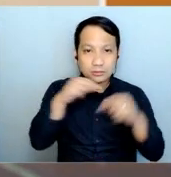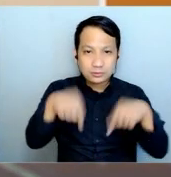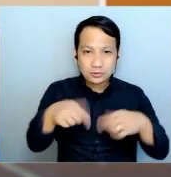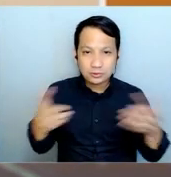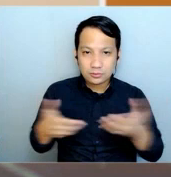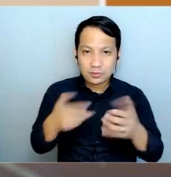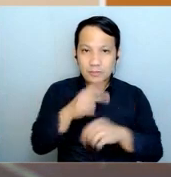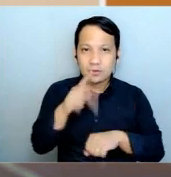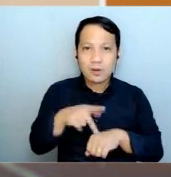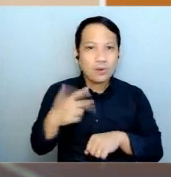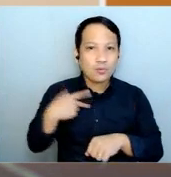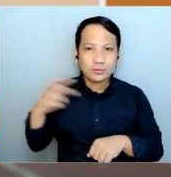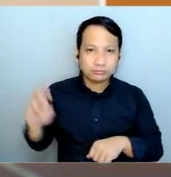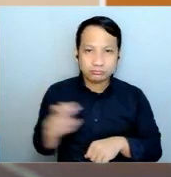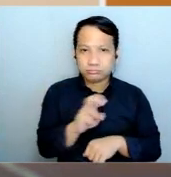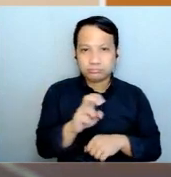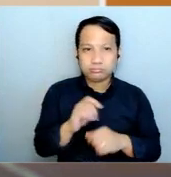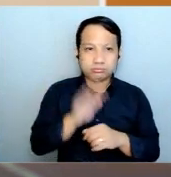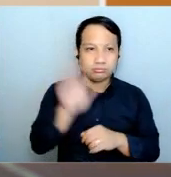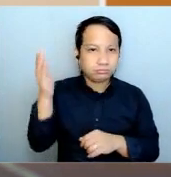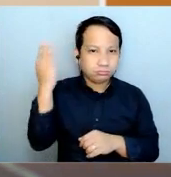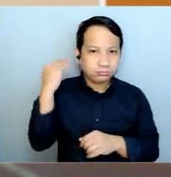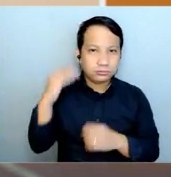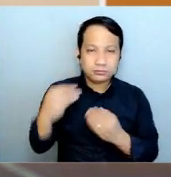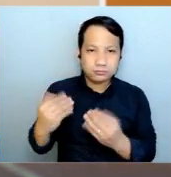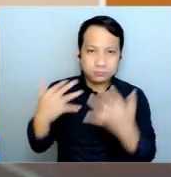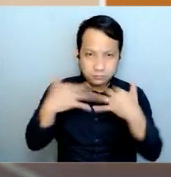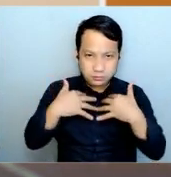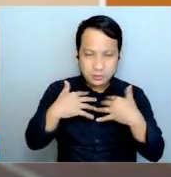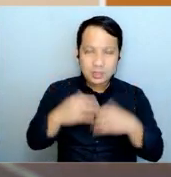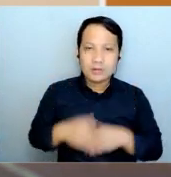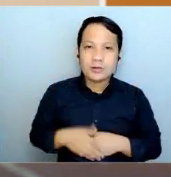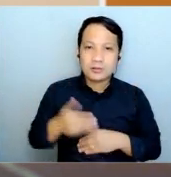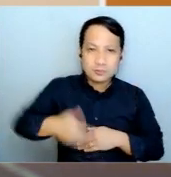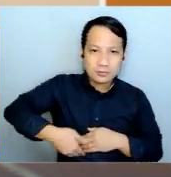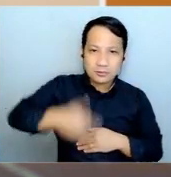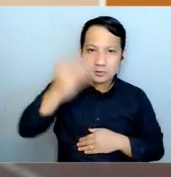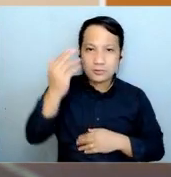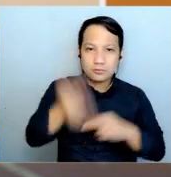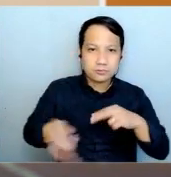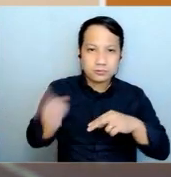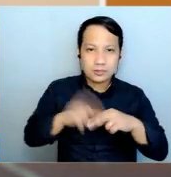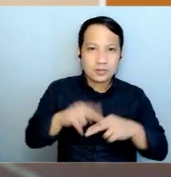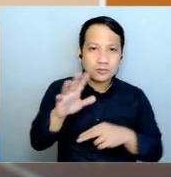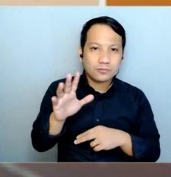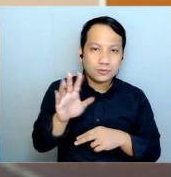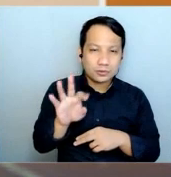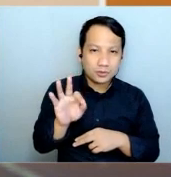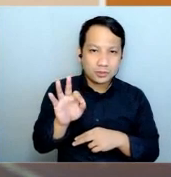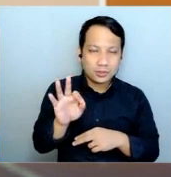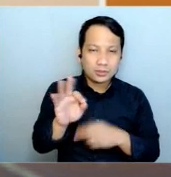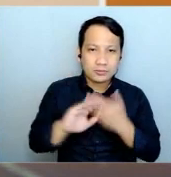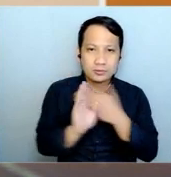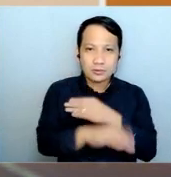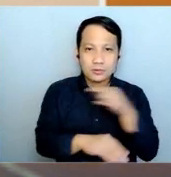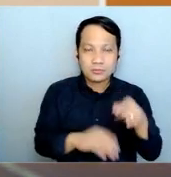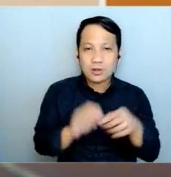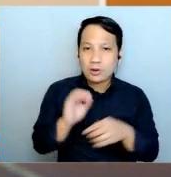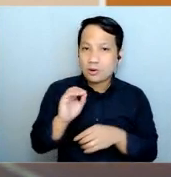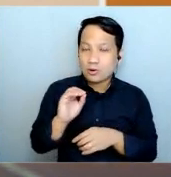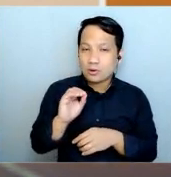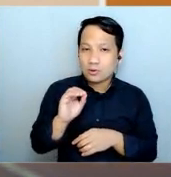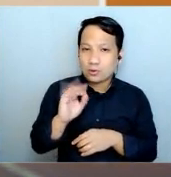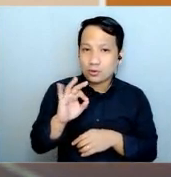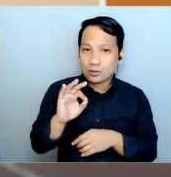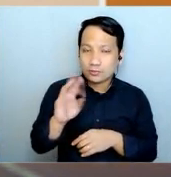walang travel history abroad noong siya ay nahawa. Umakyat naman sa 49 ang returning overseas Filipinos at